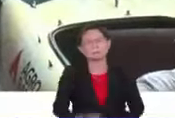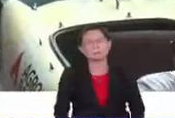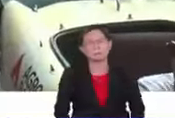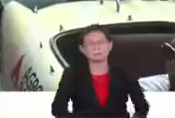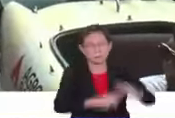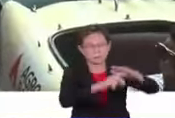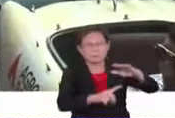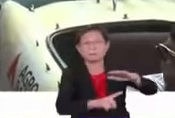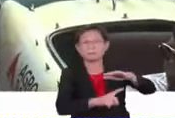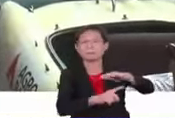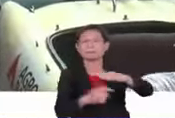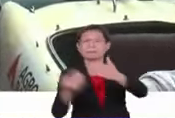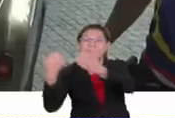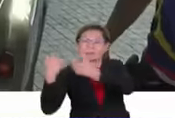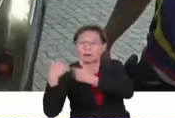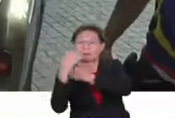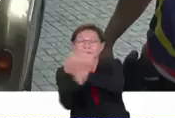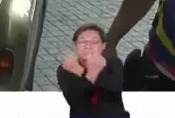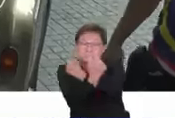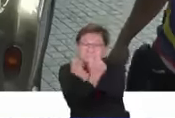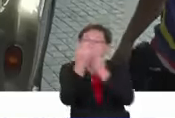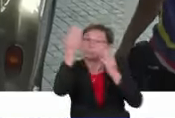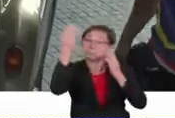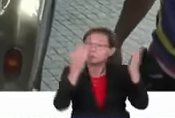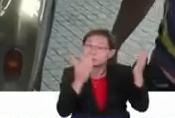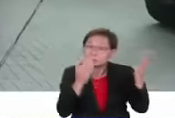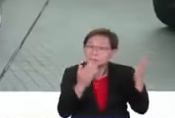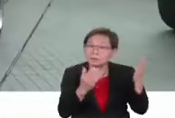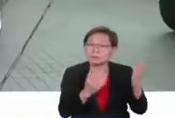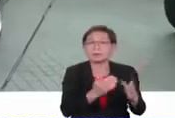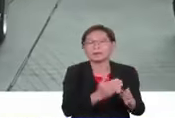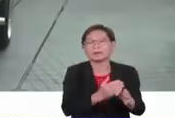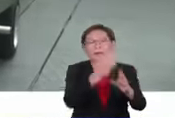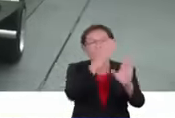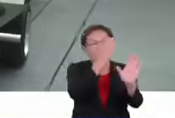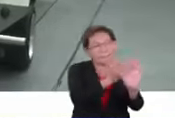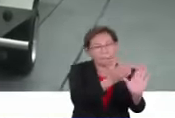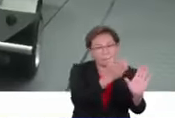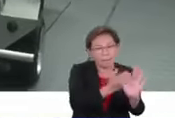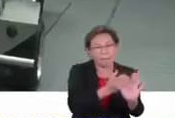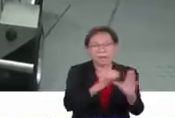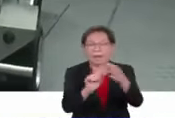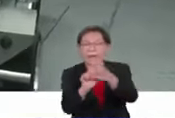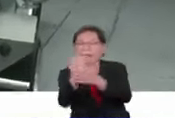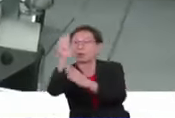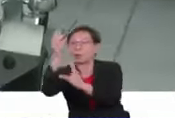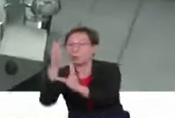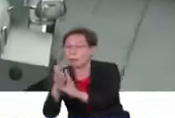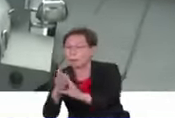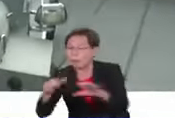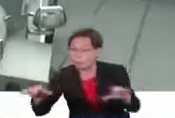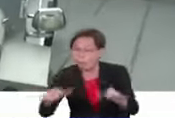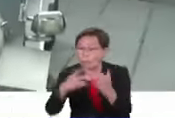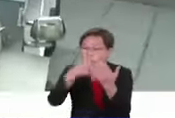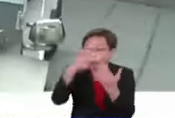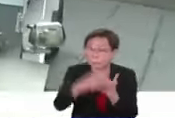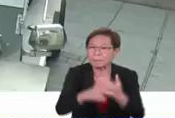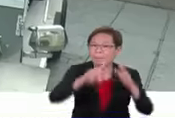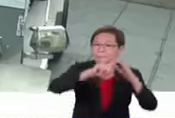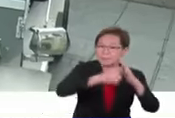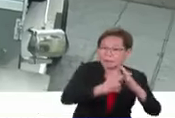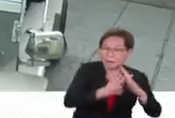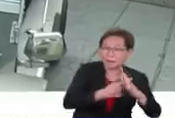Atas dasar tanggungjawab dan kecintaan kepada negara, institusi perbankan Agrobank mengambil inisiatif